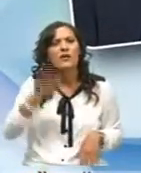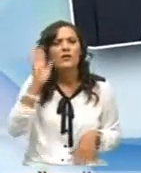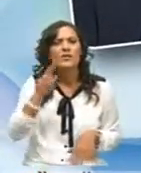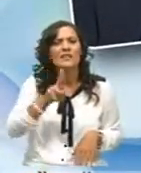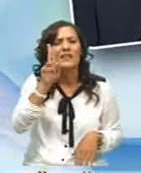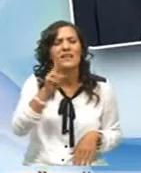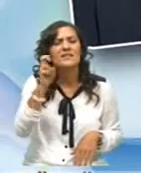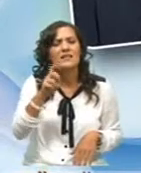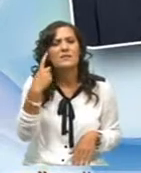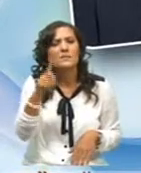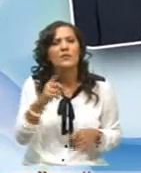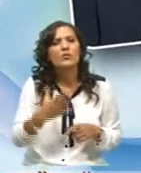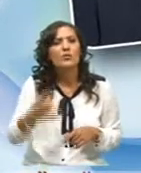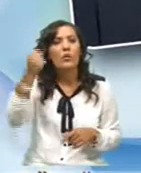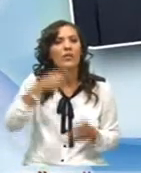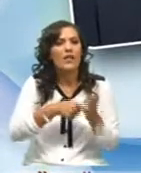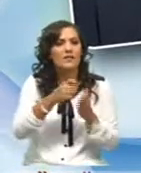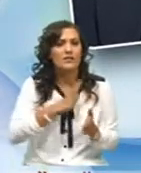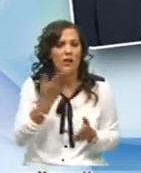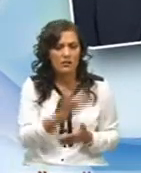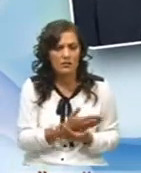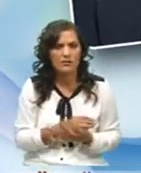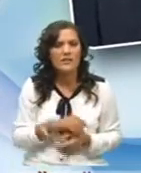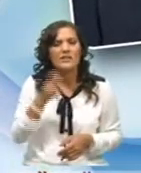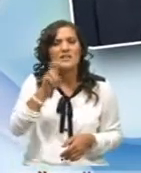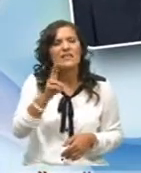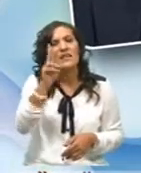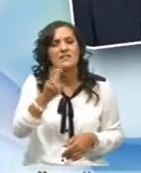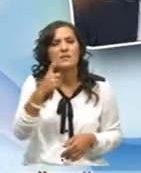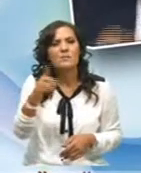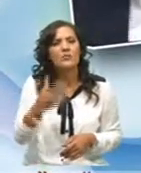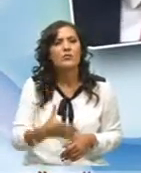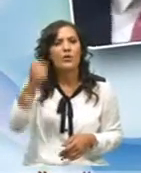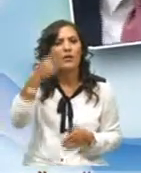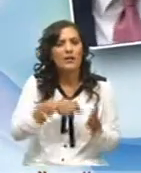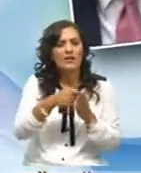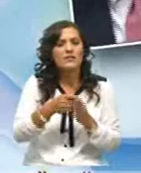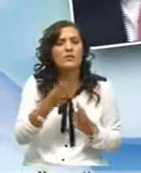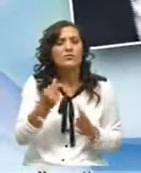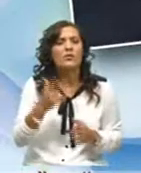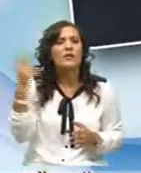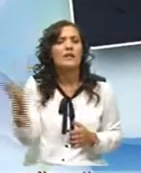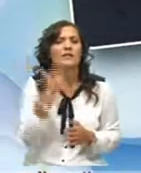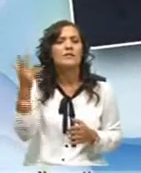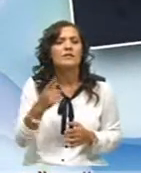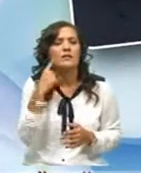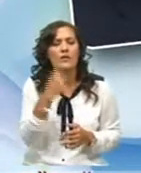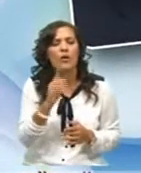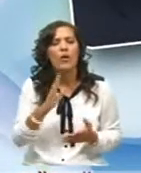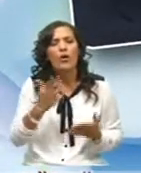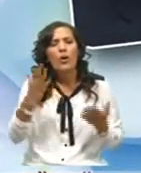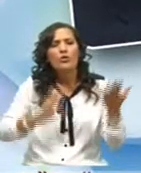örü 78 bin ton civarında lastik var 178 bin ton lastiğin yarattığı dehşet şey bu O